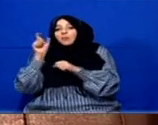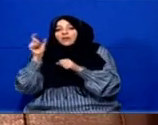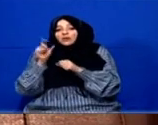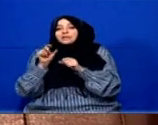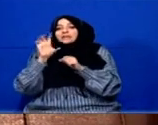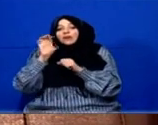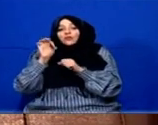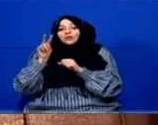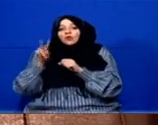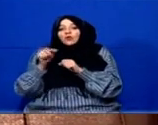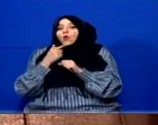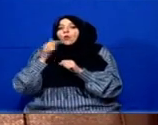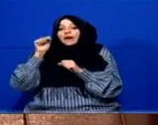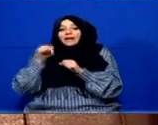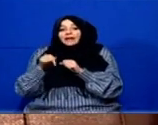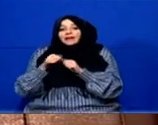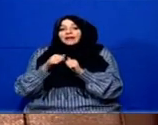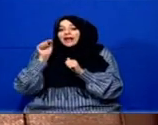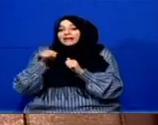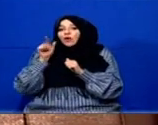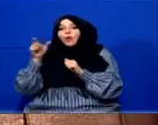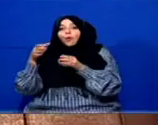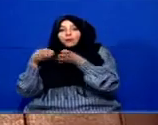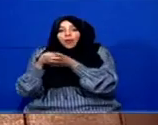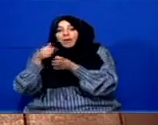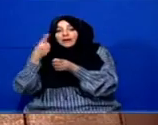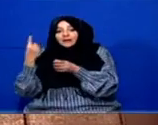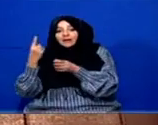52 وان قراءه هذه امتكم